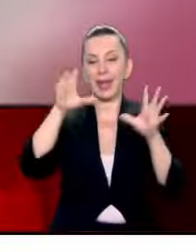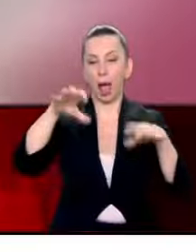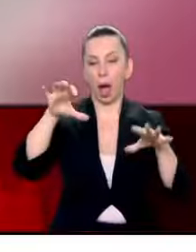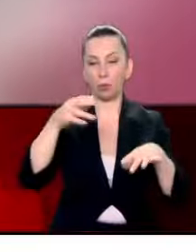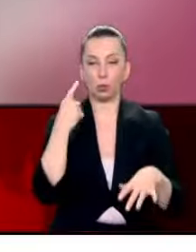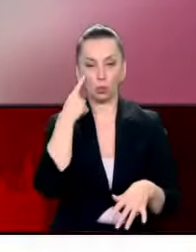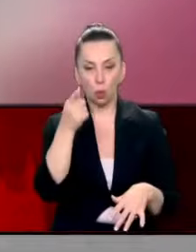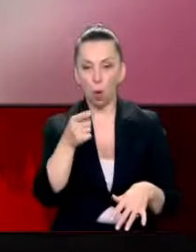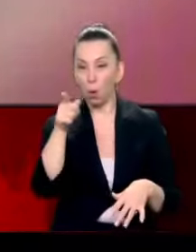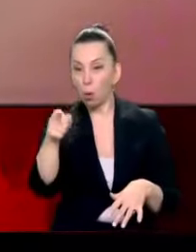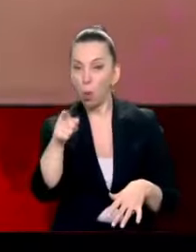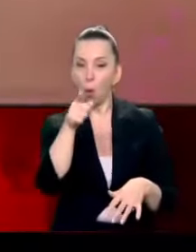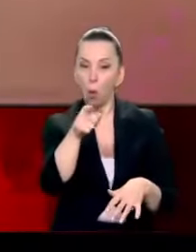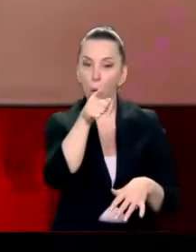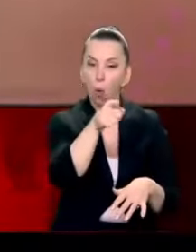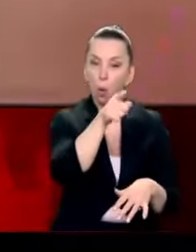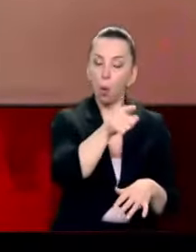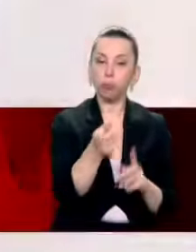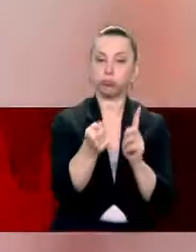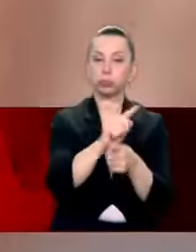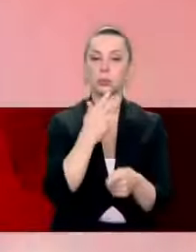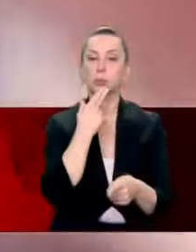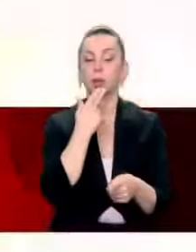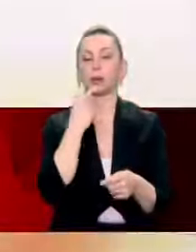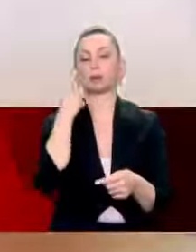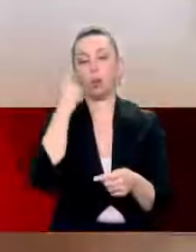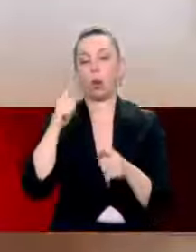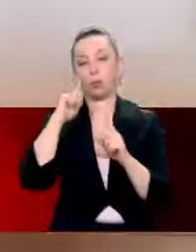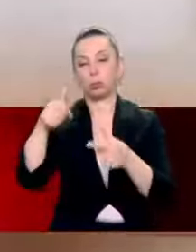Kızı derken son olarak da Sarem Uysal çıktı ortaya.